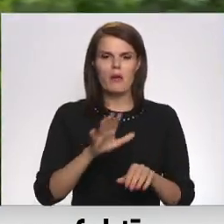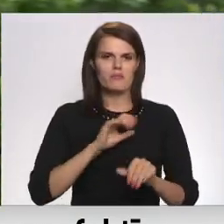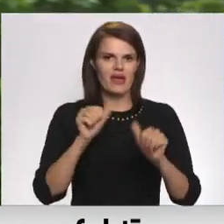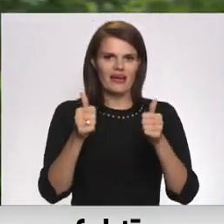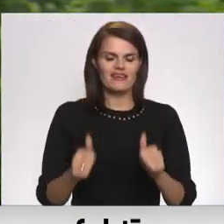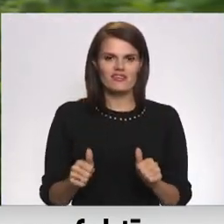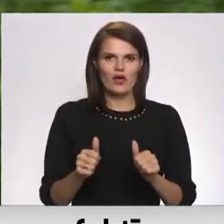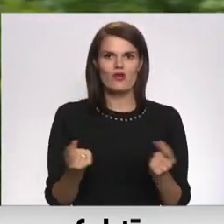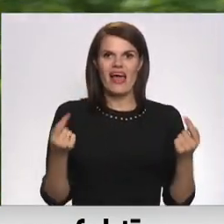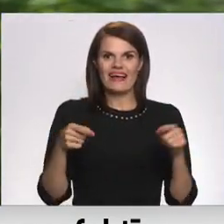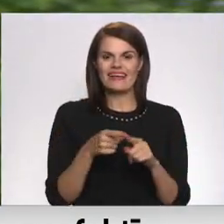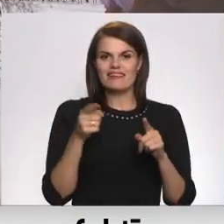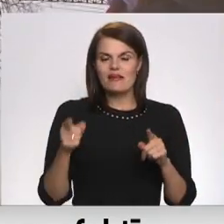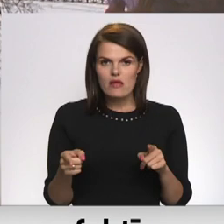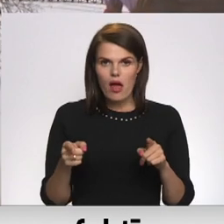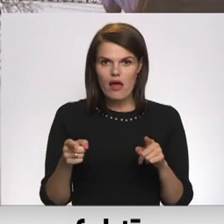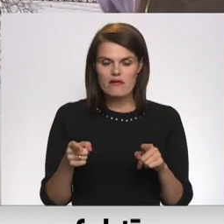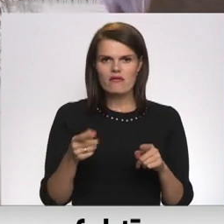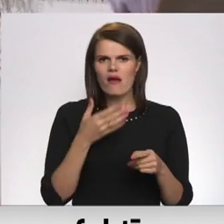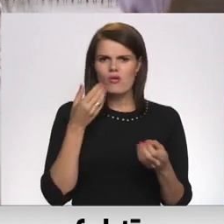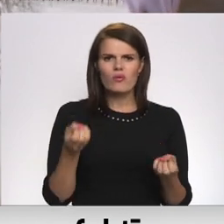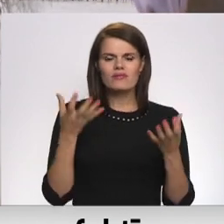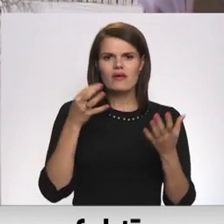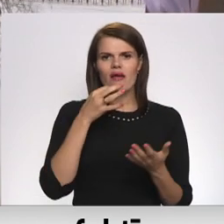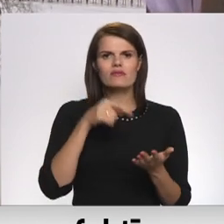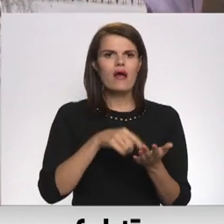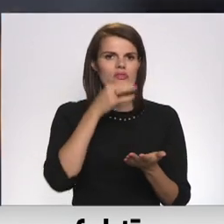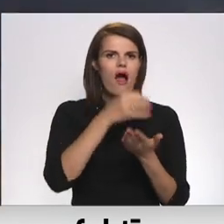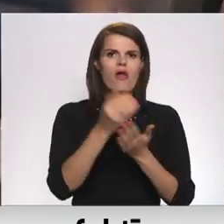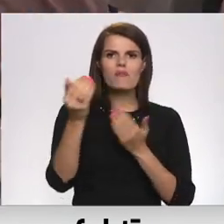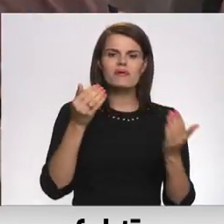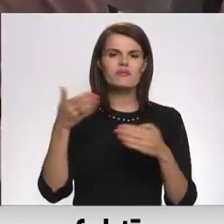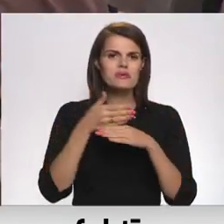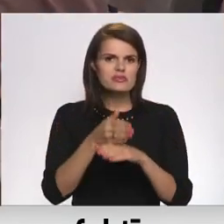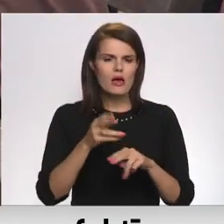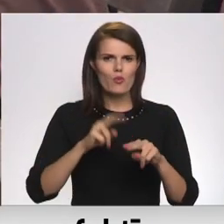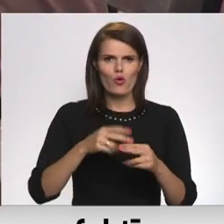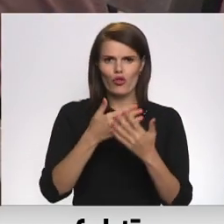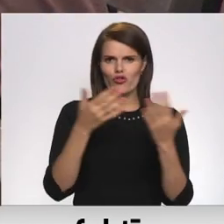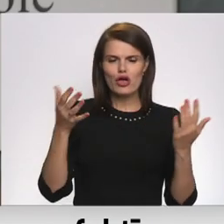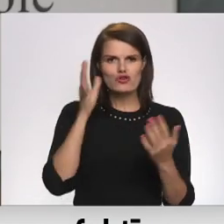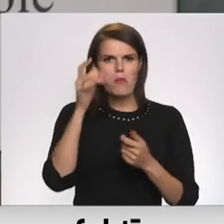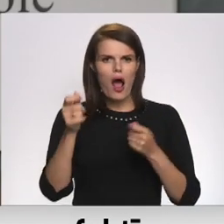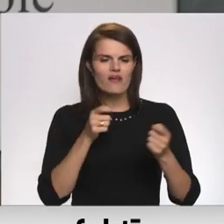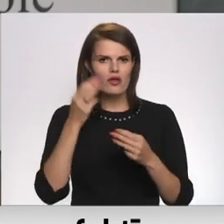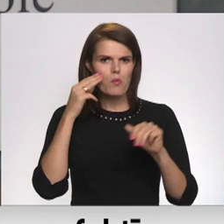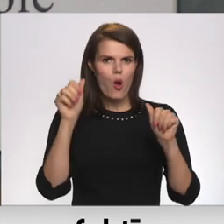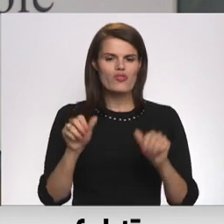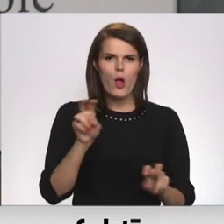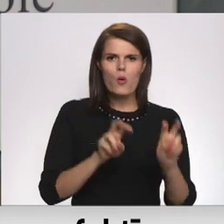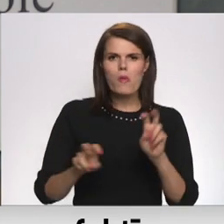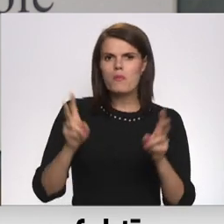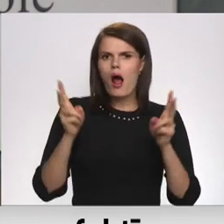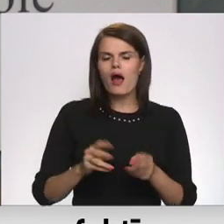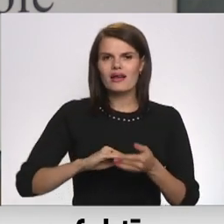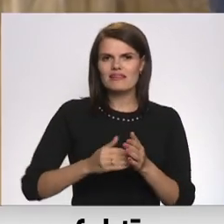izveidotas tikai krīzes laikā. Neskaidrs atbildību sadalījums un dažādu pārvaldības modeļu meklējumi ārkārtējās